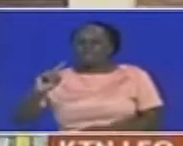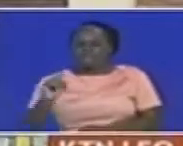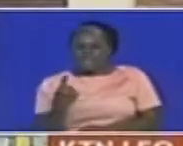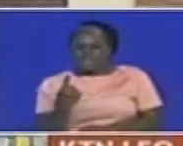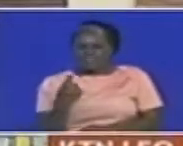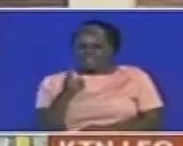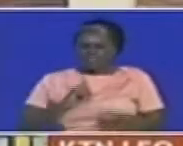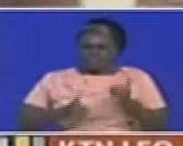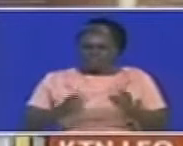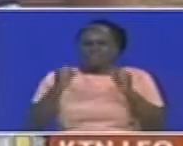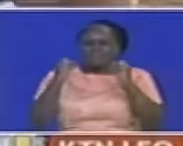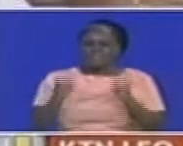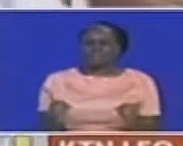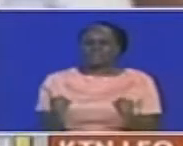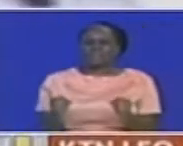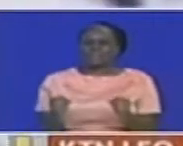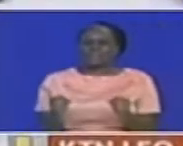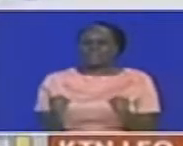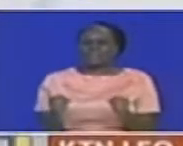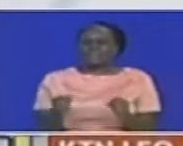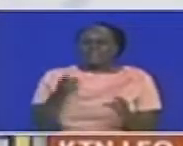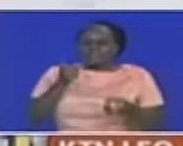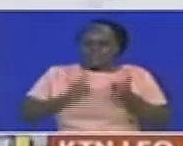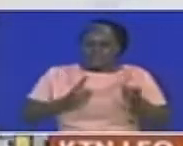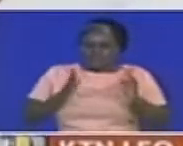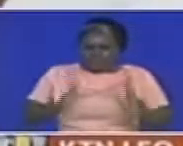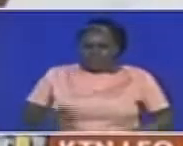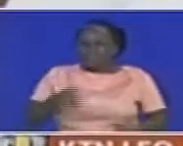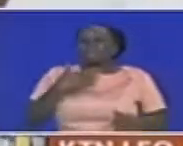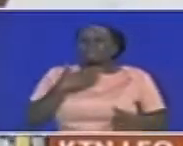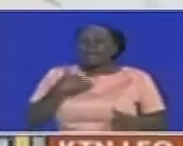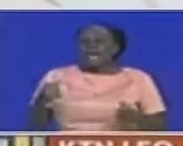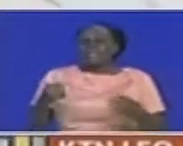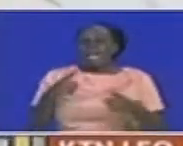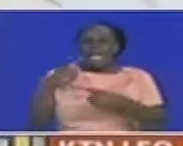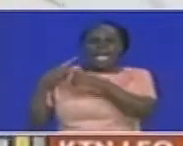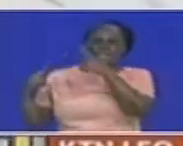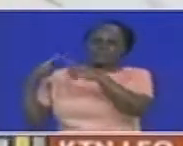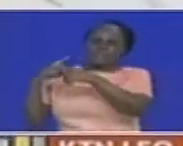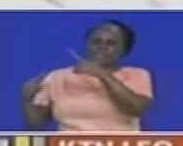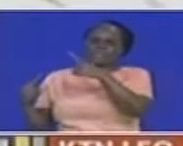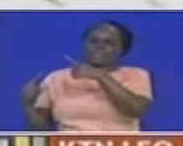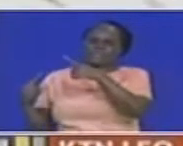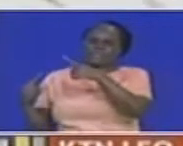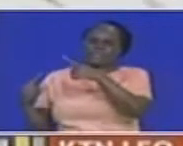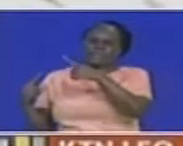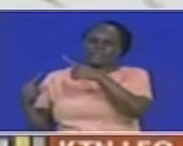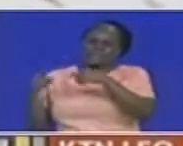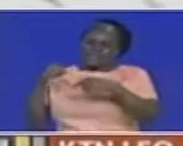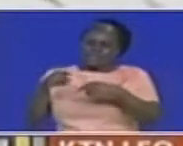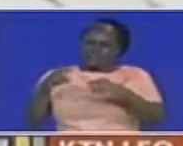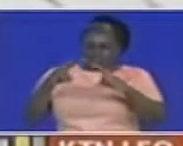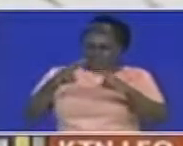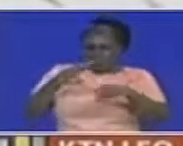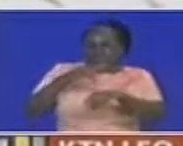ngumu, so wanariadha hupenda kukimbia hapa kupata ile experience. Wengi wana kwa vile wanatafuta